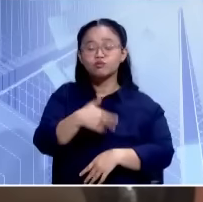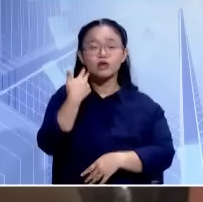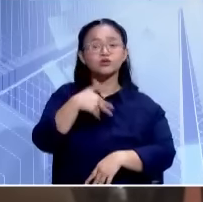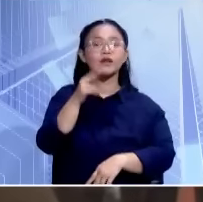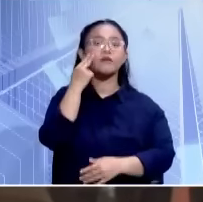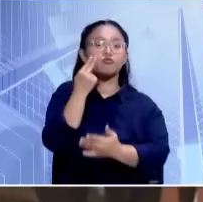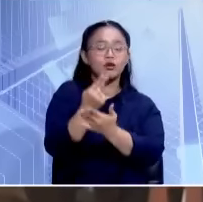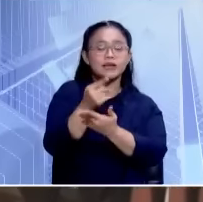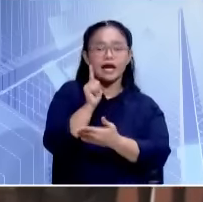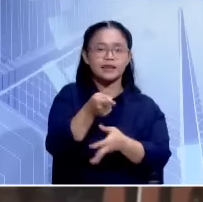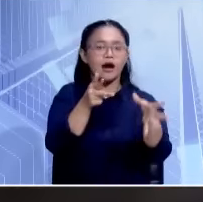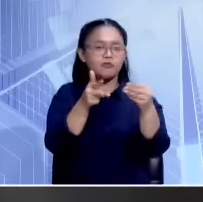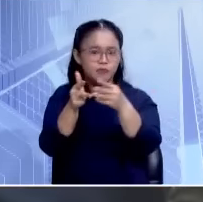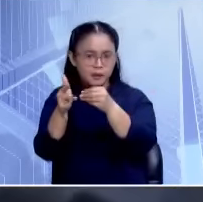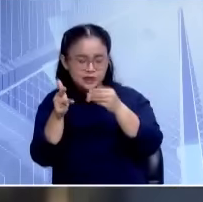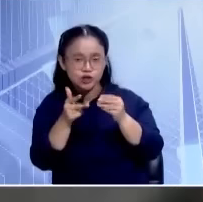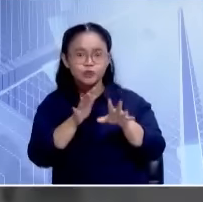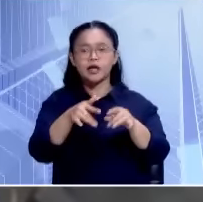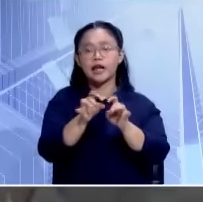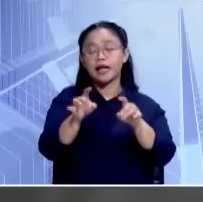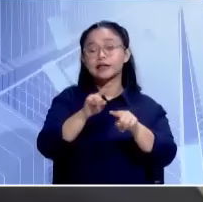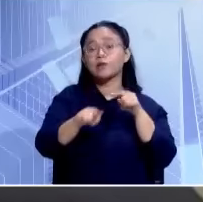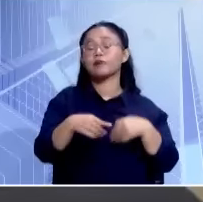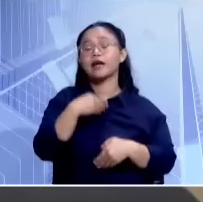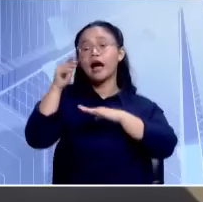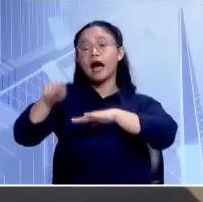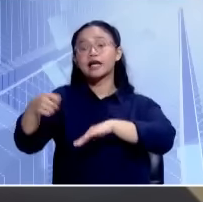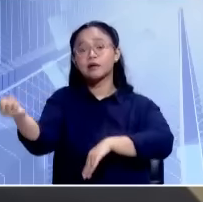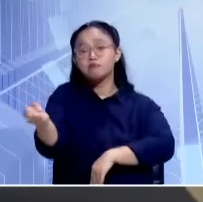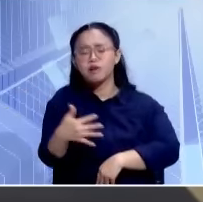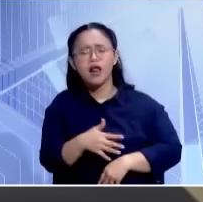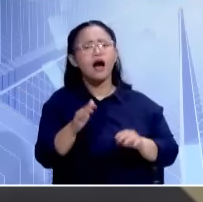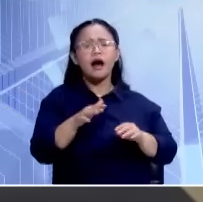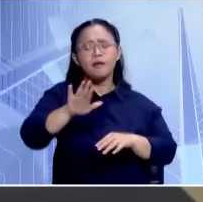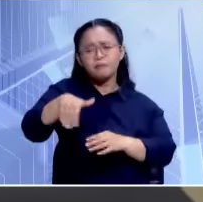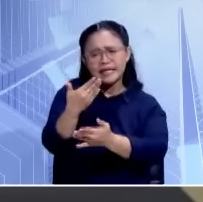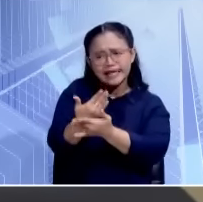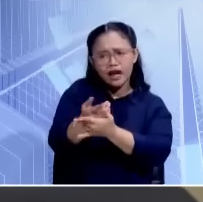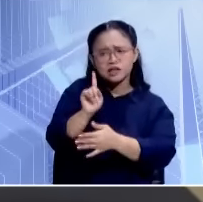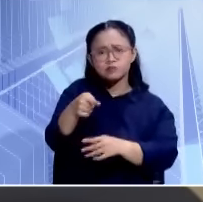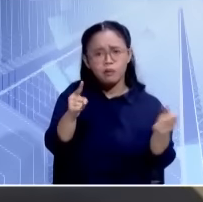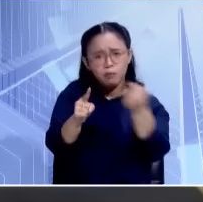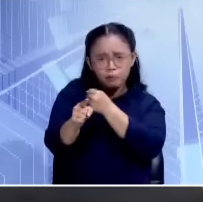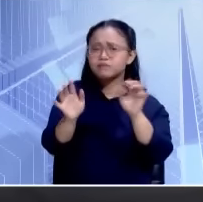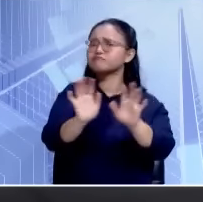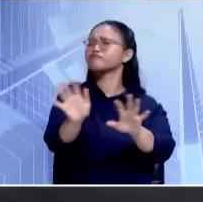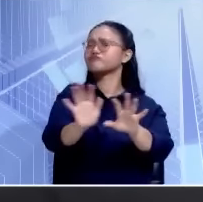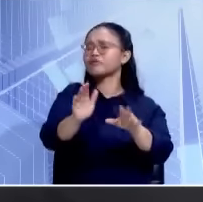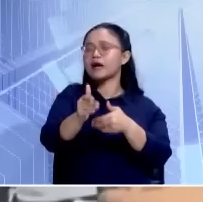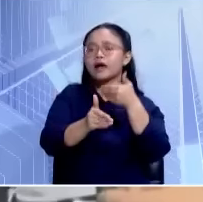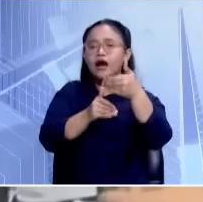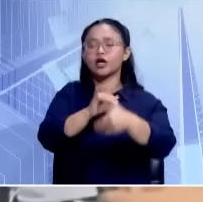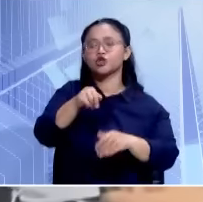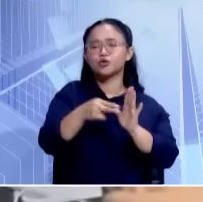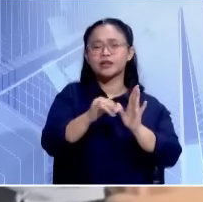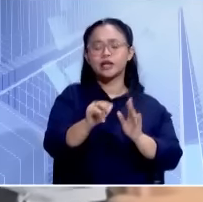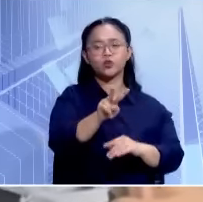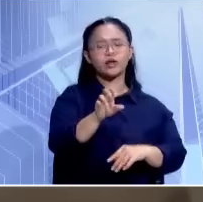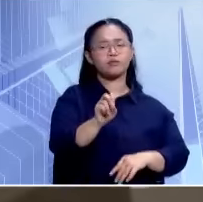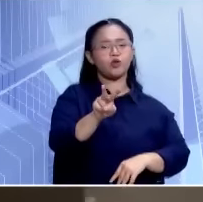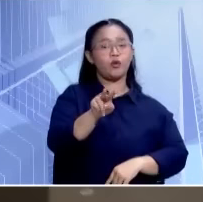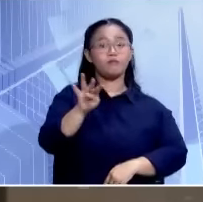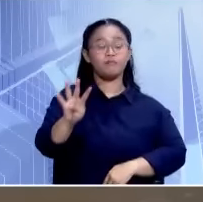hasil visum, hakim menyatakan Dini meninggal bukan karena penganiayaan yang dilakukan Ronald. Pada Juli 2024, Ketua Majelis